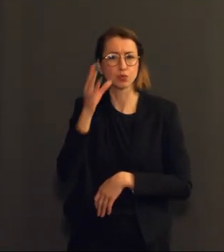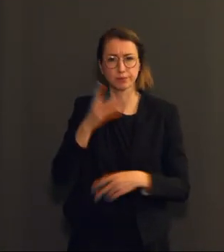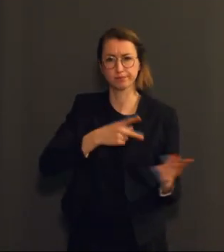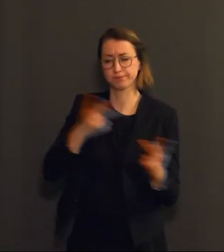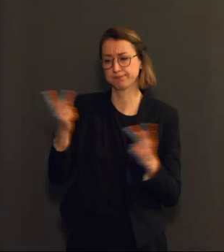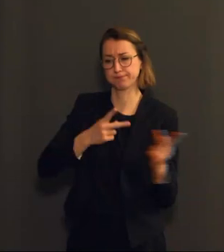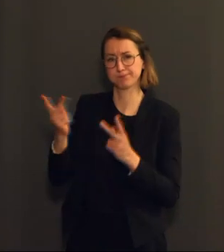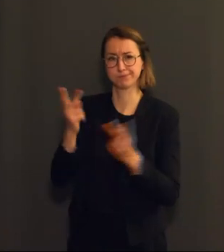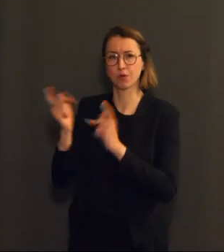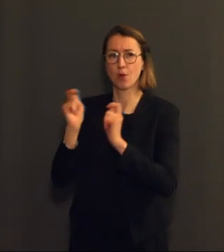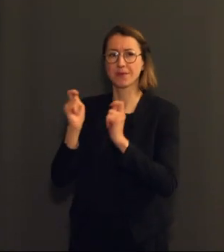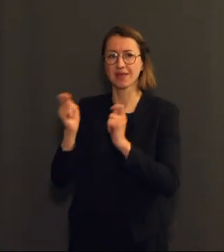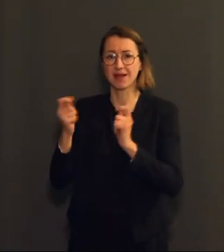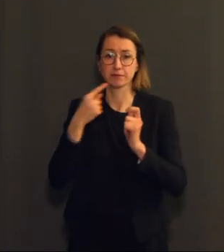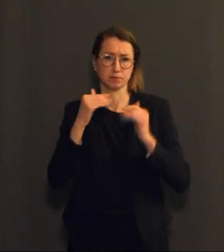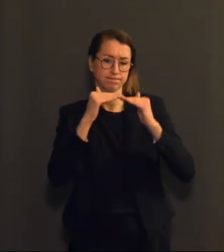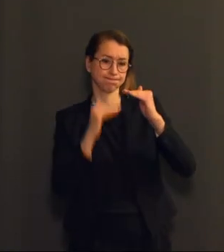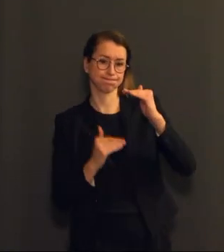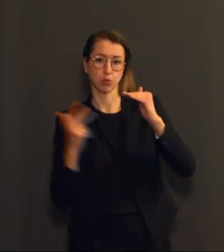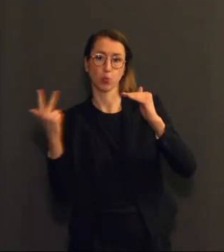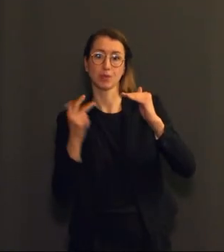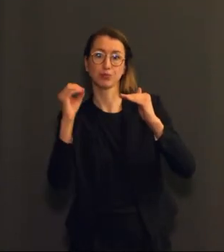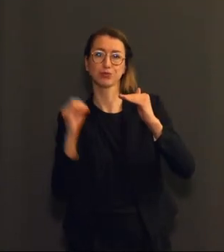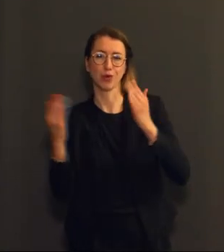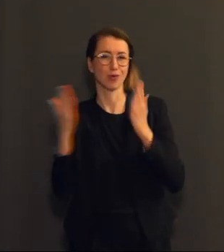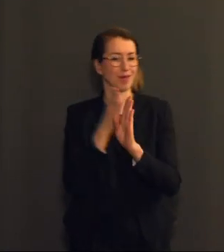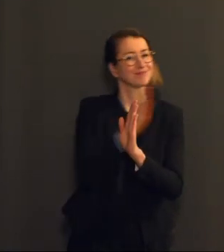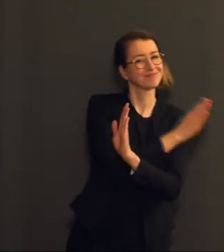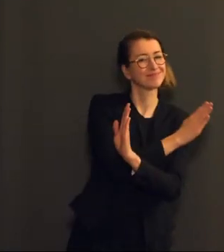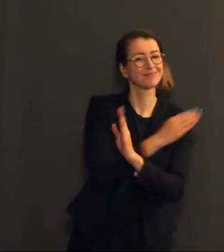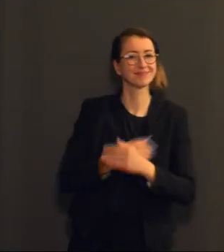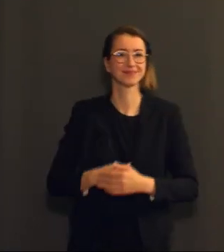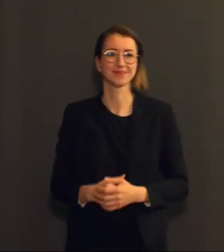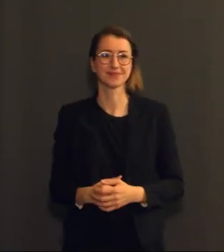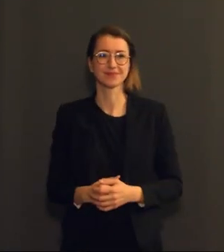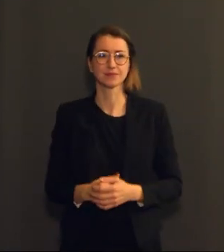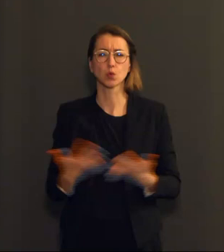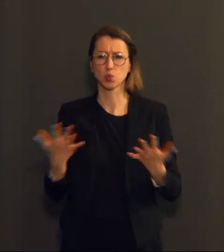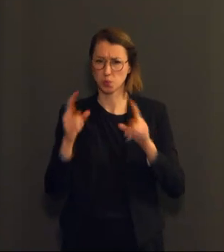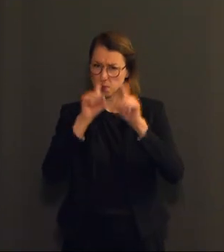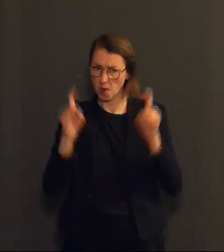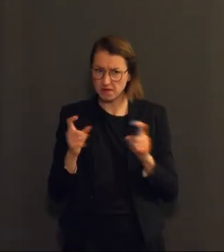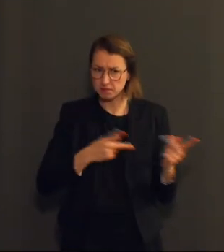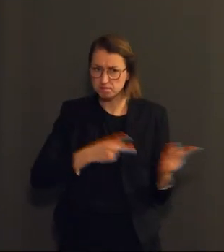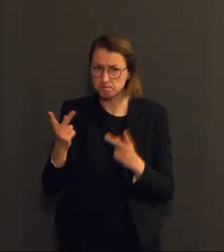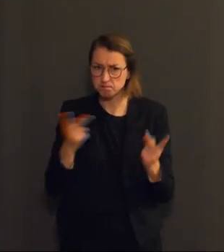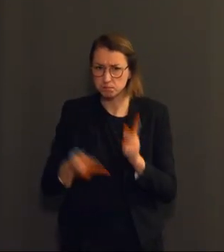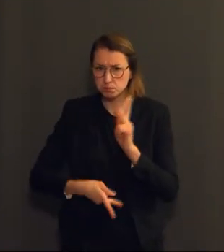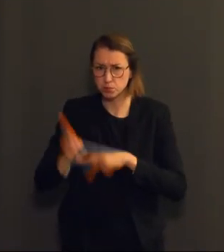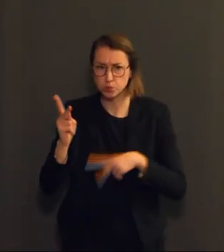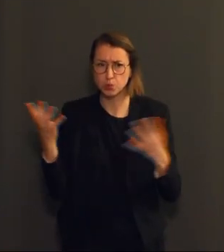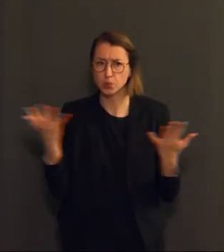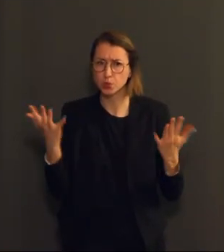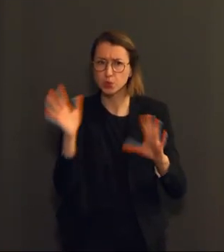semaine précédente. Ces hospitalisations diminuent dans toutes les provinces, mais avec une exception qu'on a déjà citée pour les